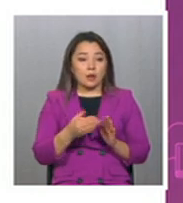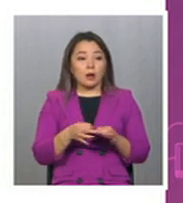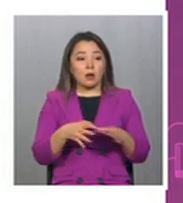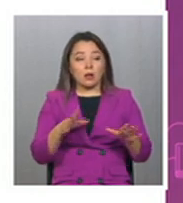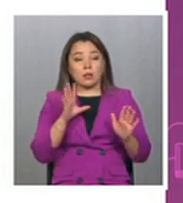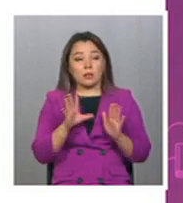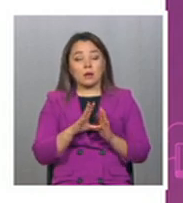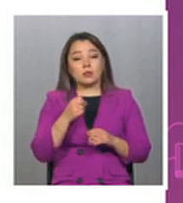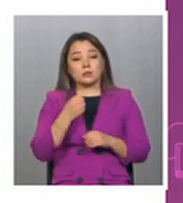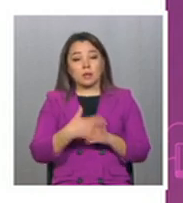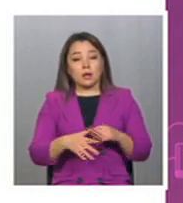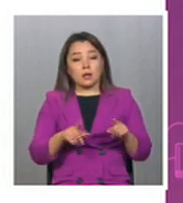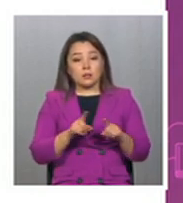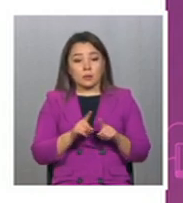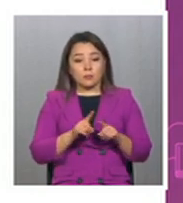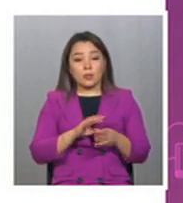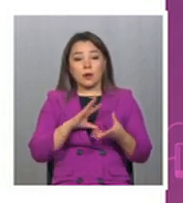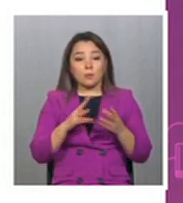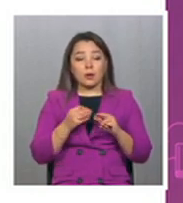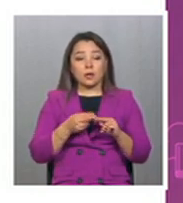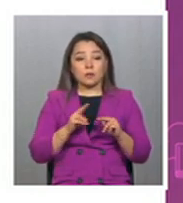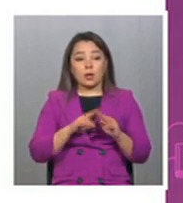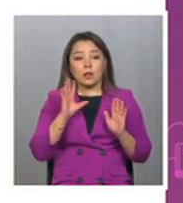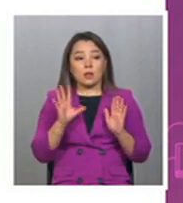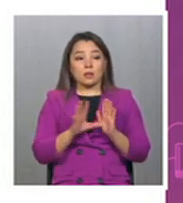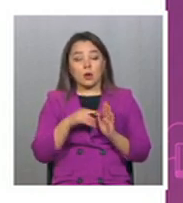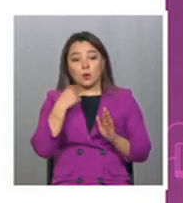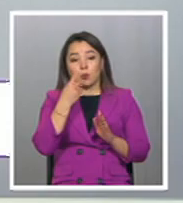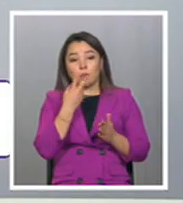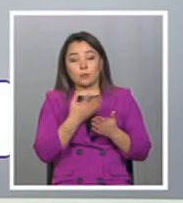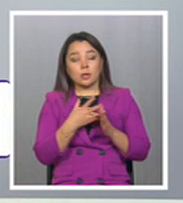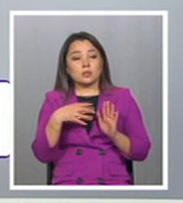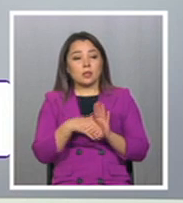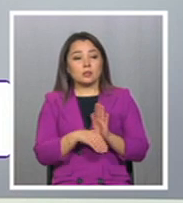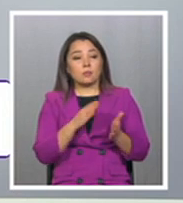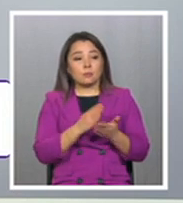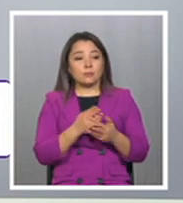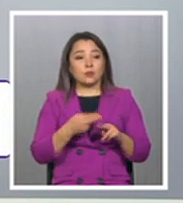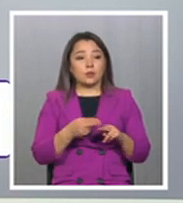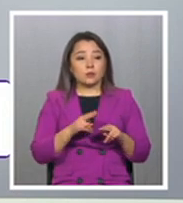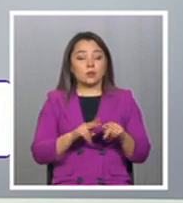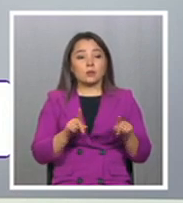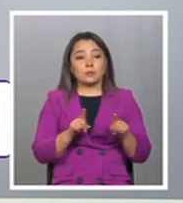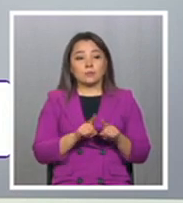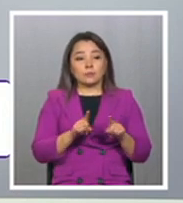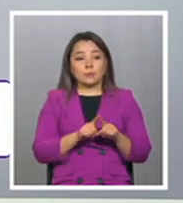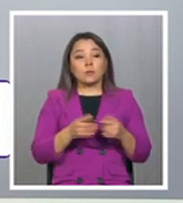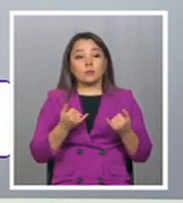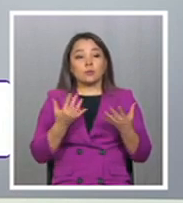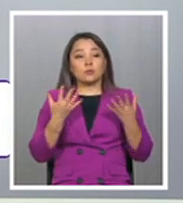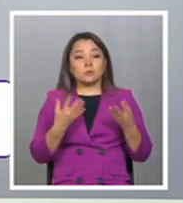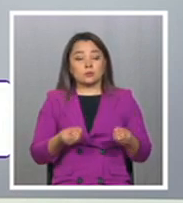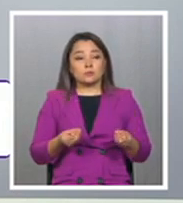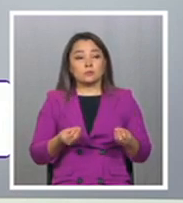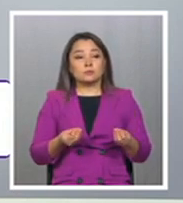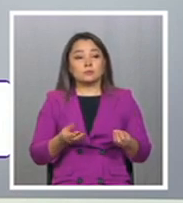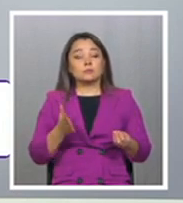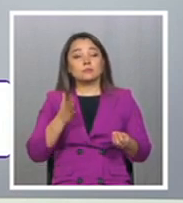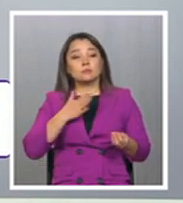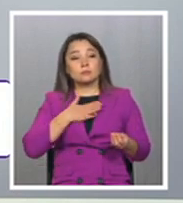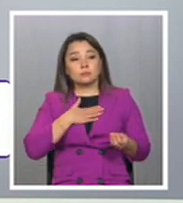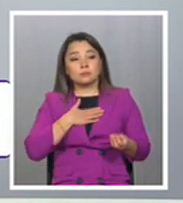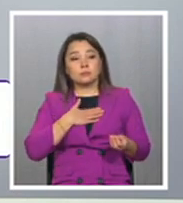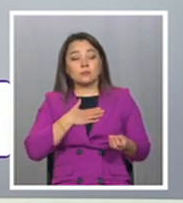электр энергиясы, осылардың барлығы энергия түрлеріне жатады. Және де бүгін біз